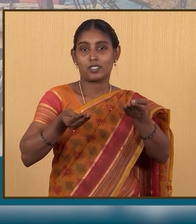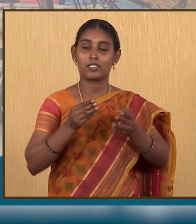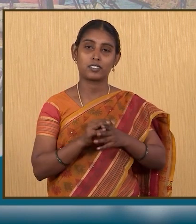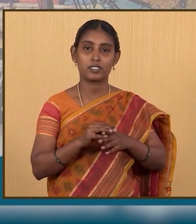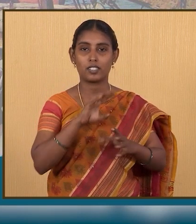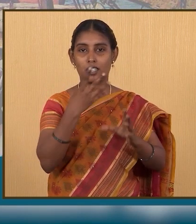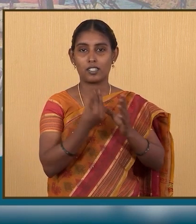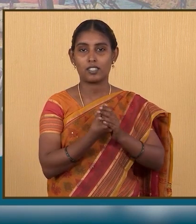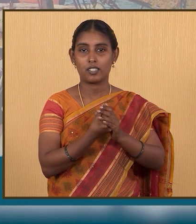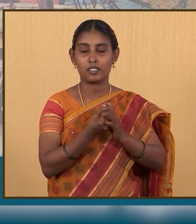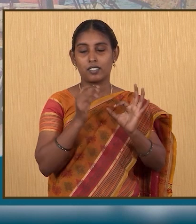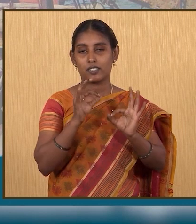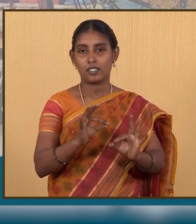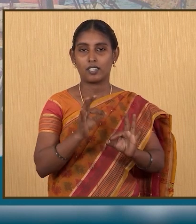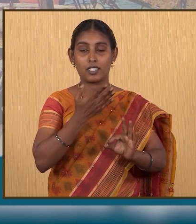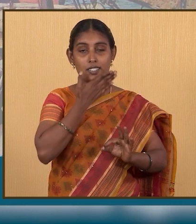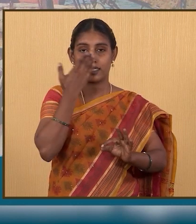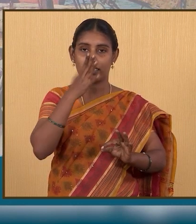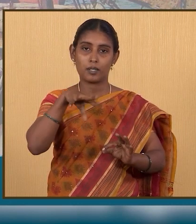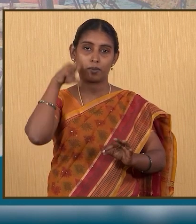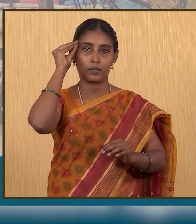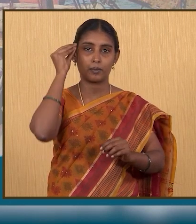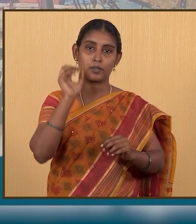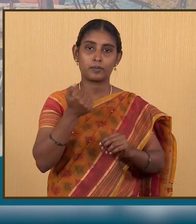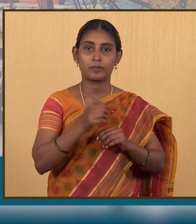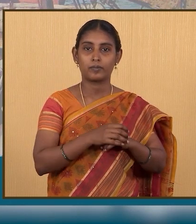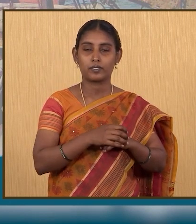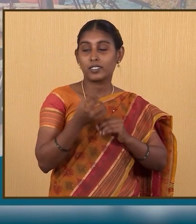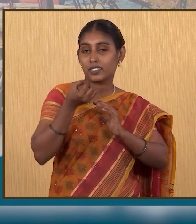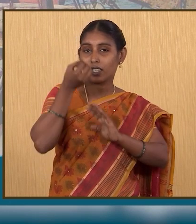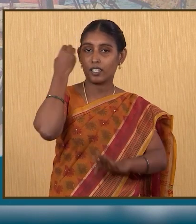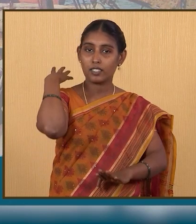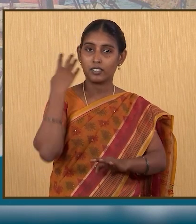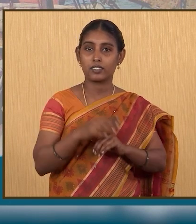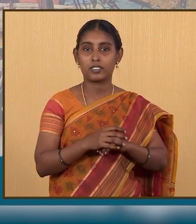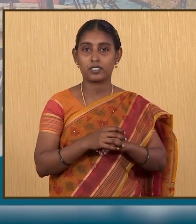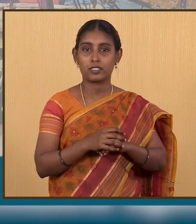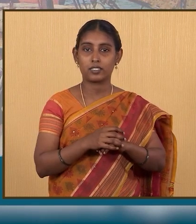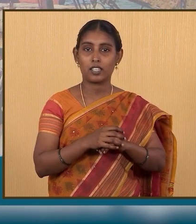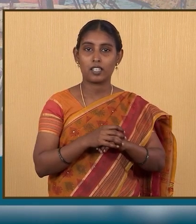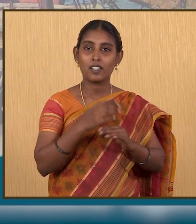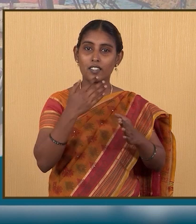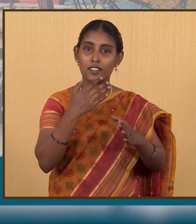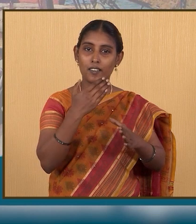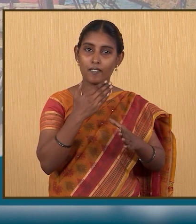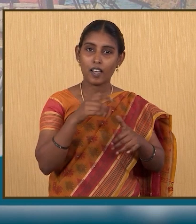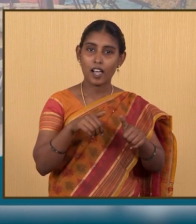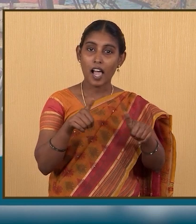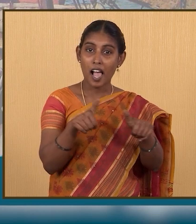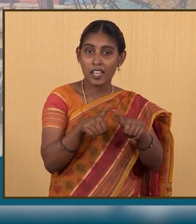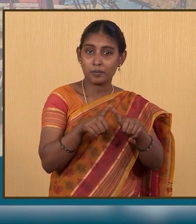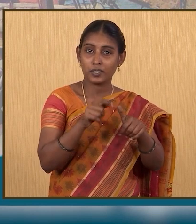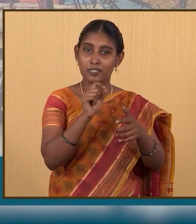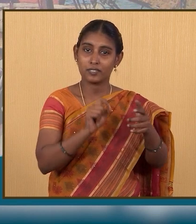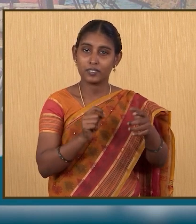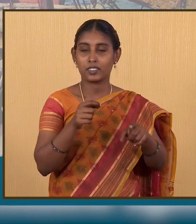இருந்தது அப்படிங்கிற விஷயங்களை நம்ம எளிமையாக தெரிஞ்சிக்கக்கூடியதாக இருக்குது. கடந்த கால நிர்வாக முறைகளை பற்றி புரிந்து